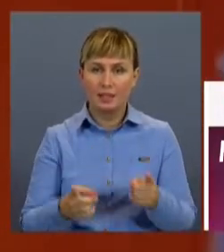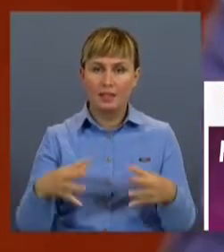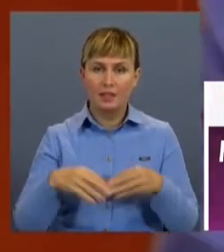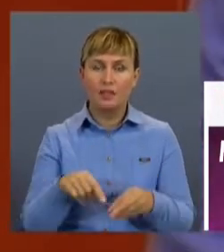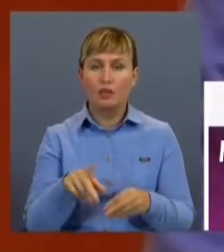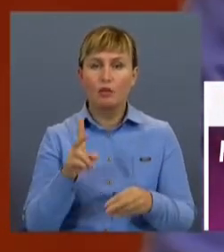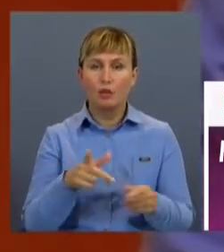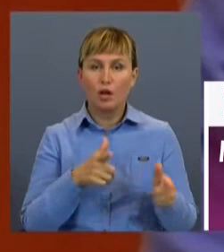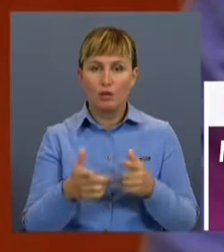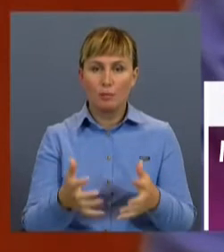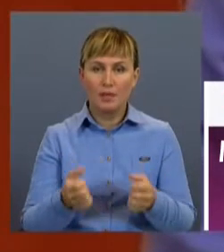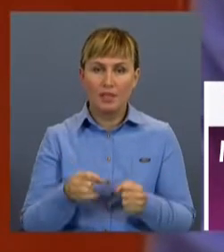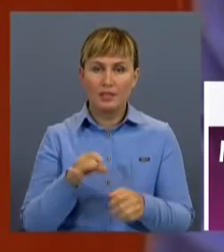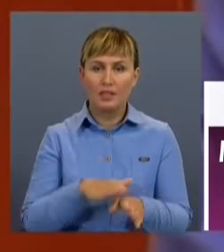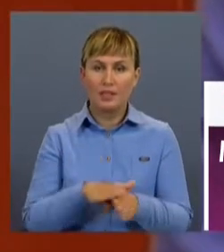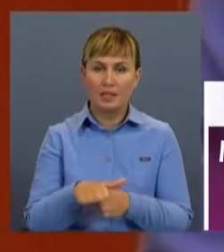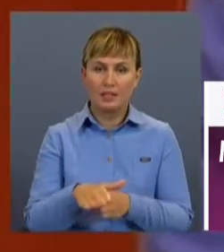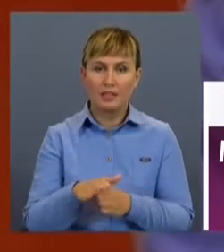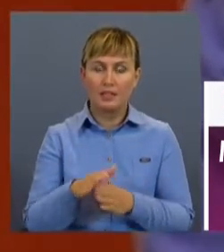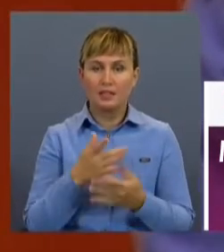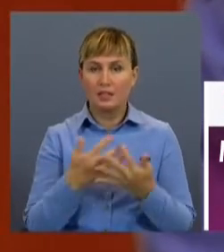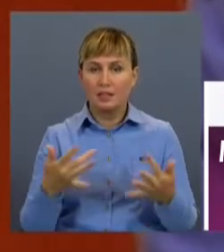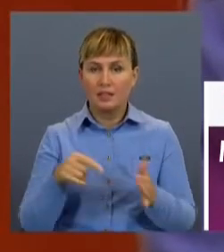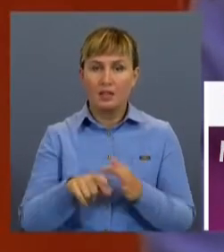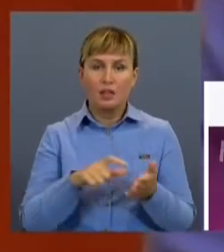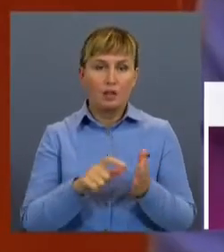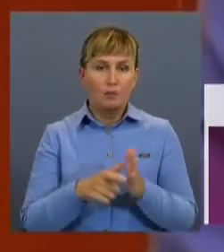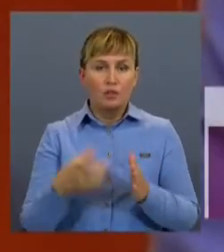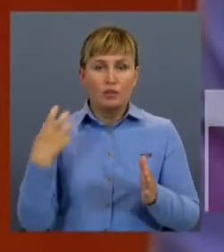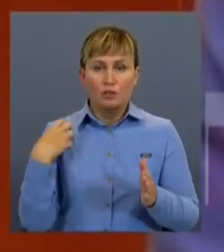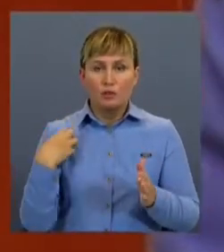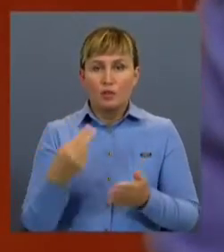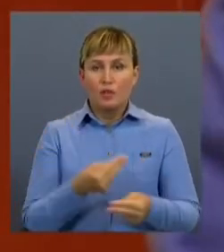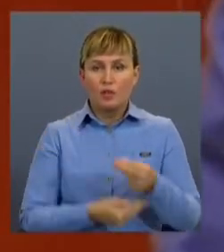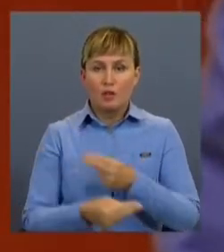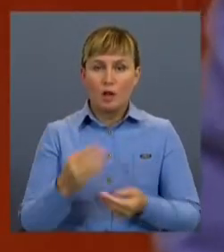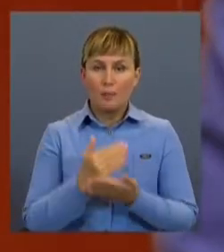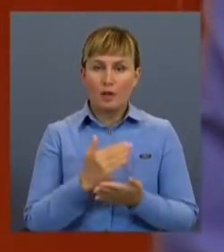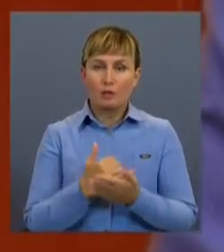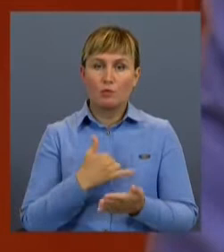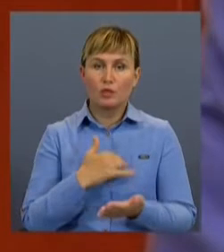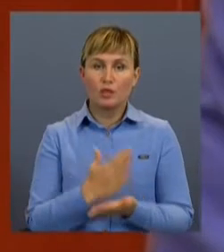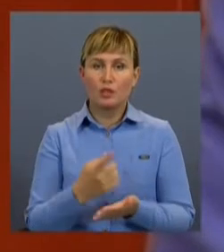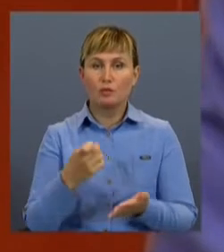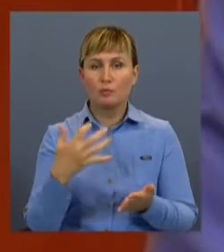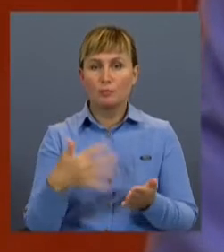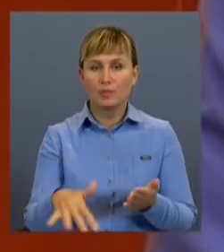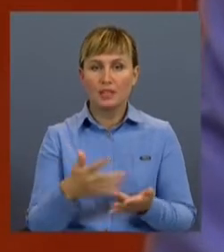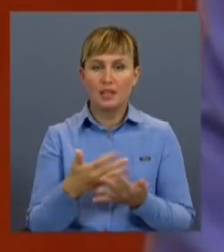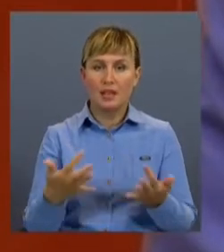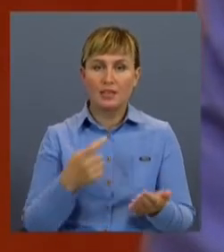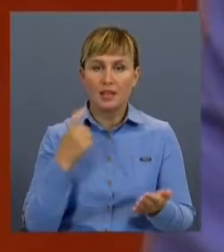кто готов ее принятие реализовать не в тиши кабинетов чиновники нарисовали программу у нас есть 150 племенных